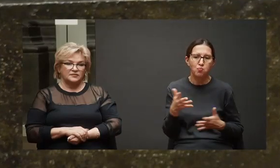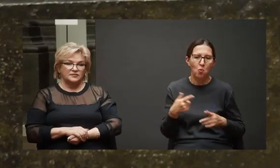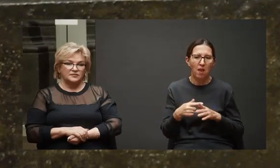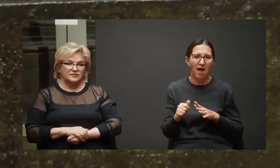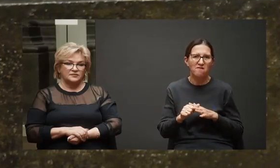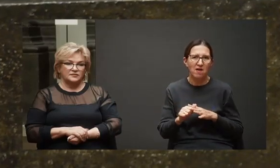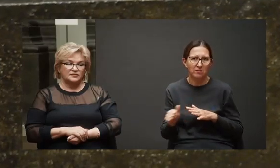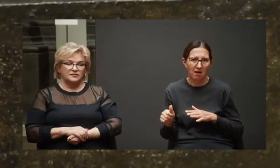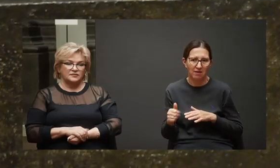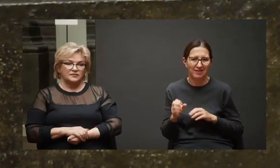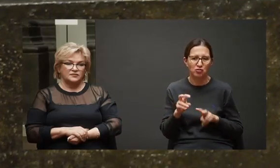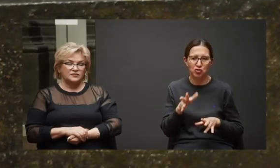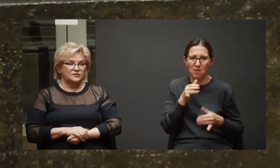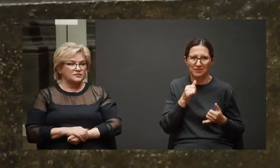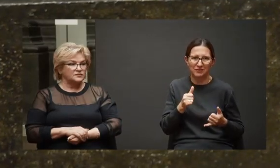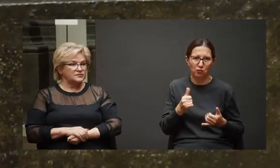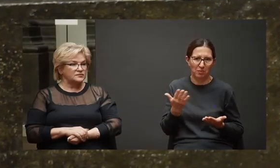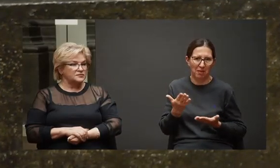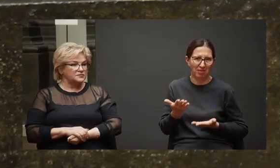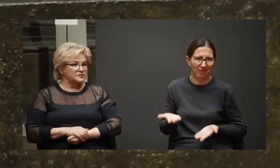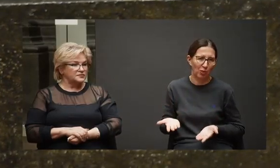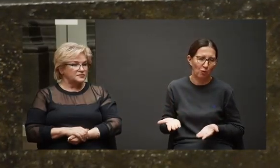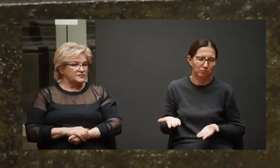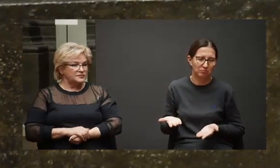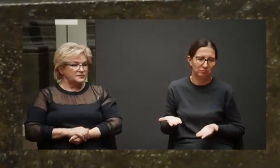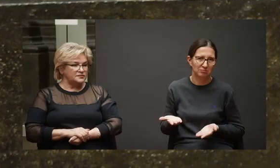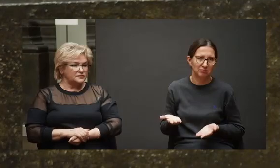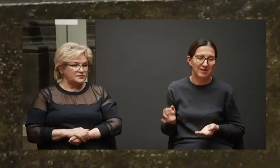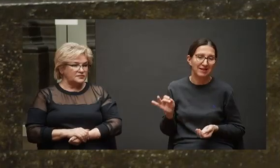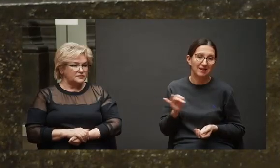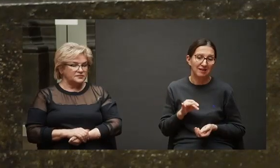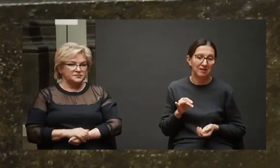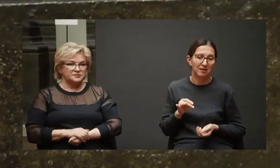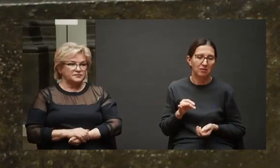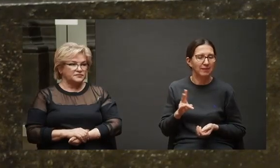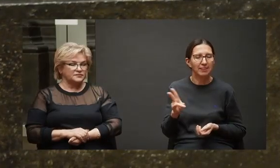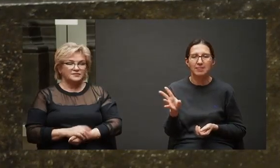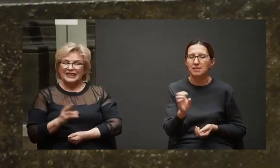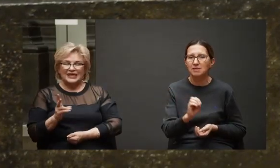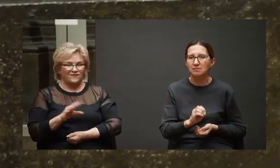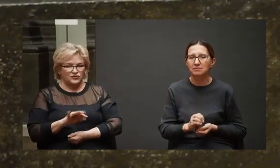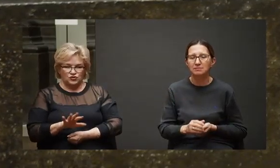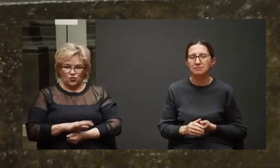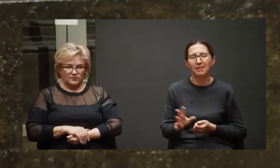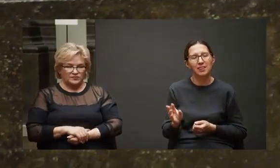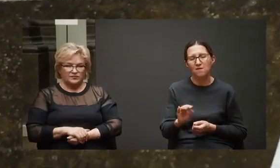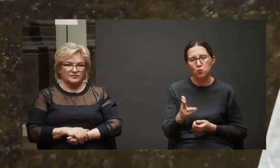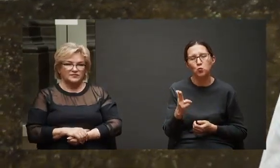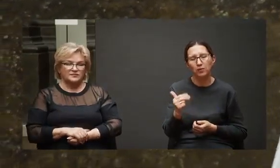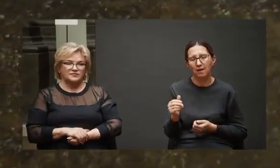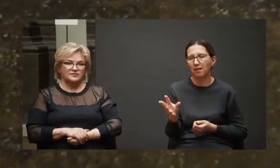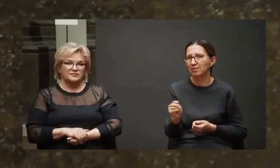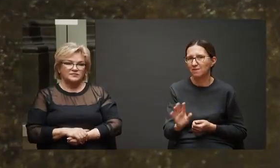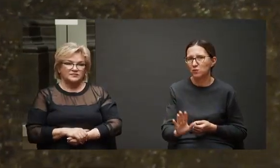чем современное кино, и это очевидно. Не все. Не все, нет, не все, да,